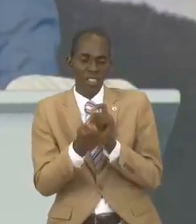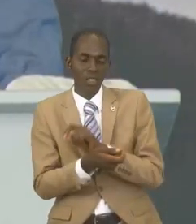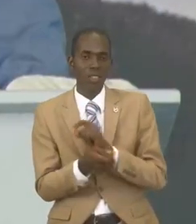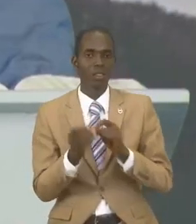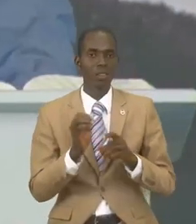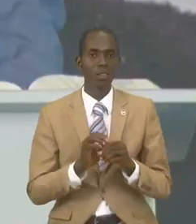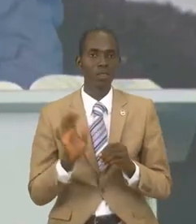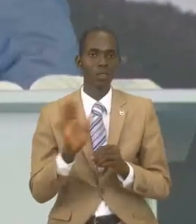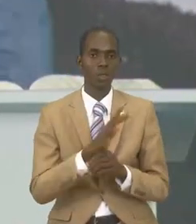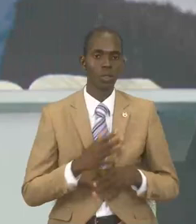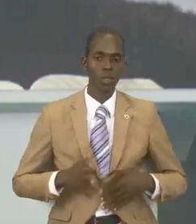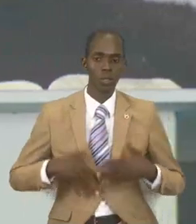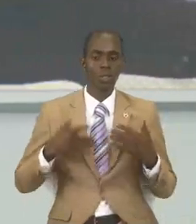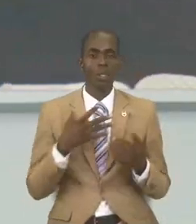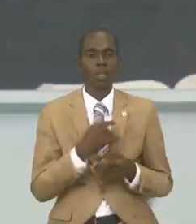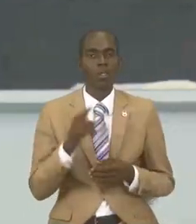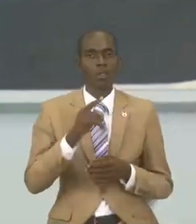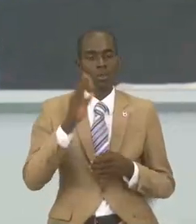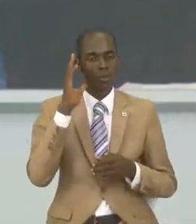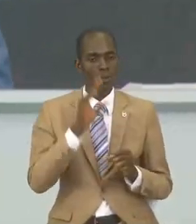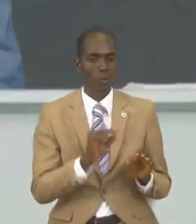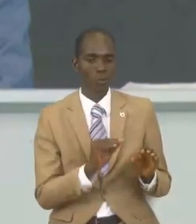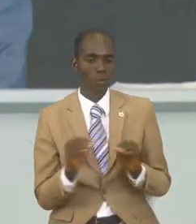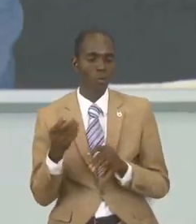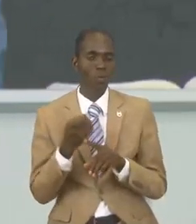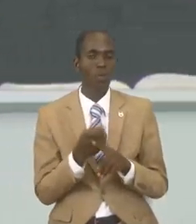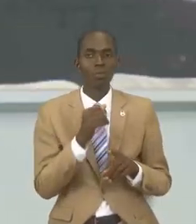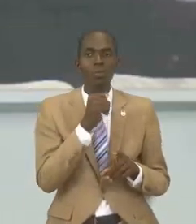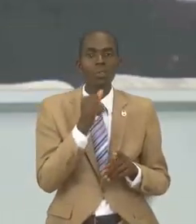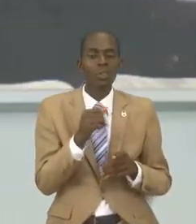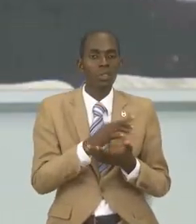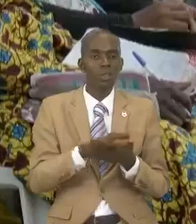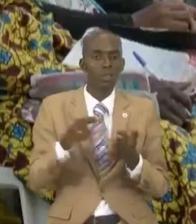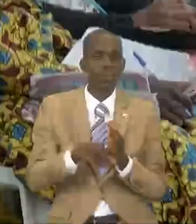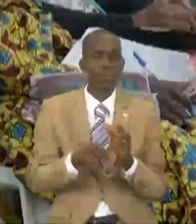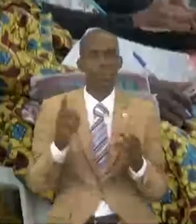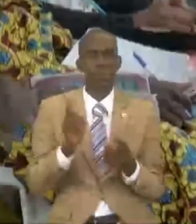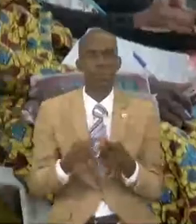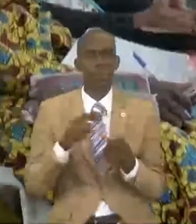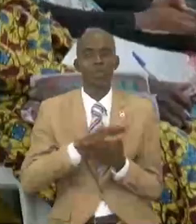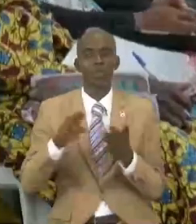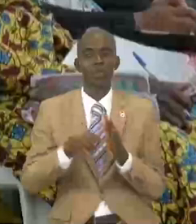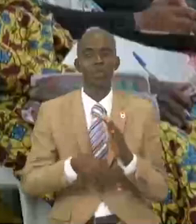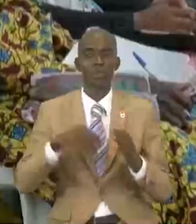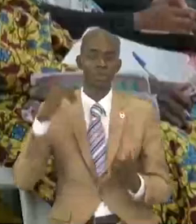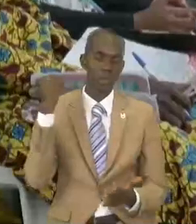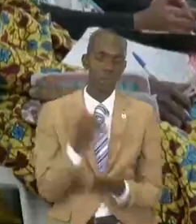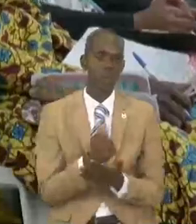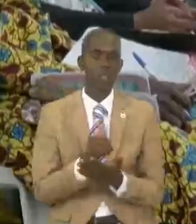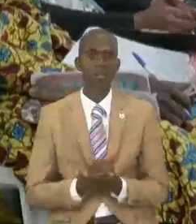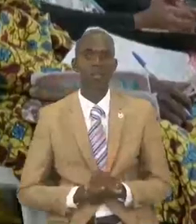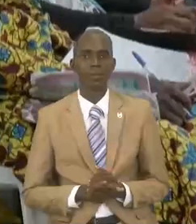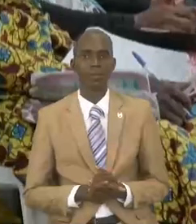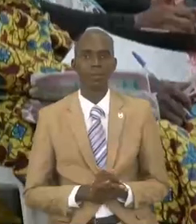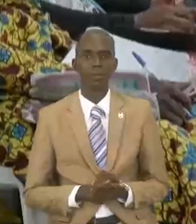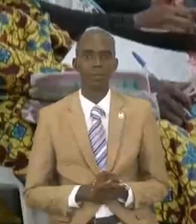transformation dans ta vie et tu vas te déplacer de l'injustice à la justice. Donnez-moi un bon amen si